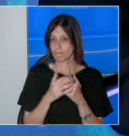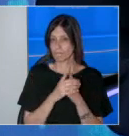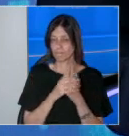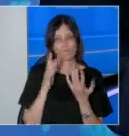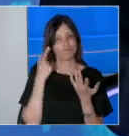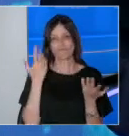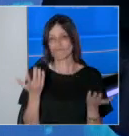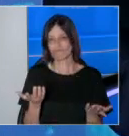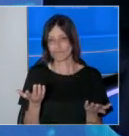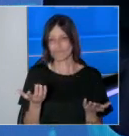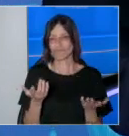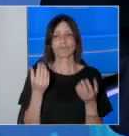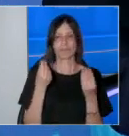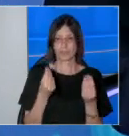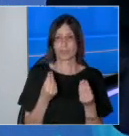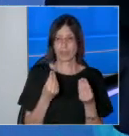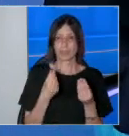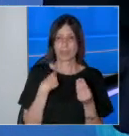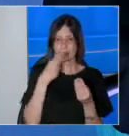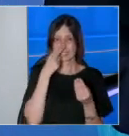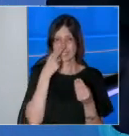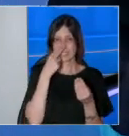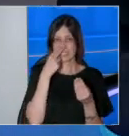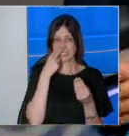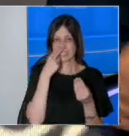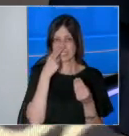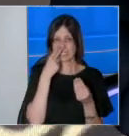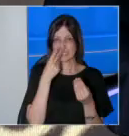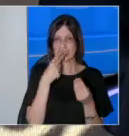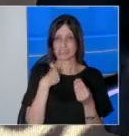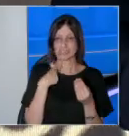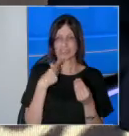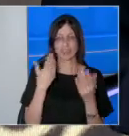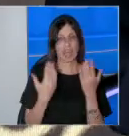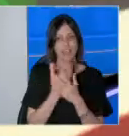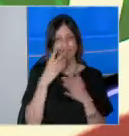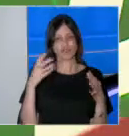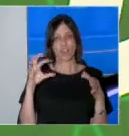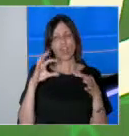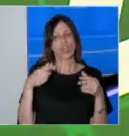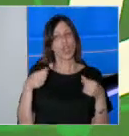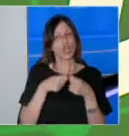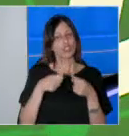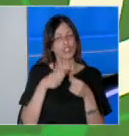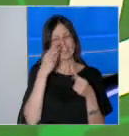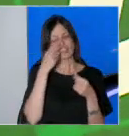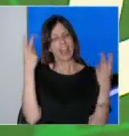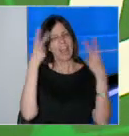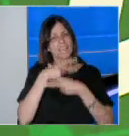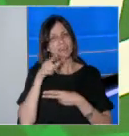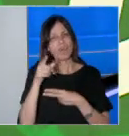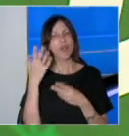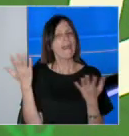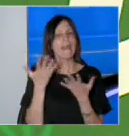הוא לא שומע אותנו, אז מיד אנחנו ננסה לתאם איתו את הקשר ולרצות להבין ממנו